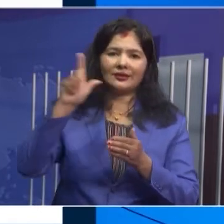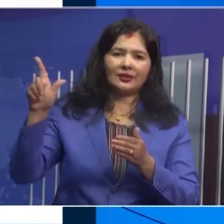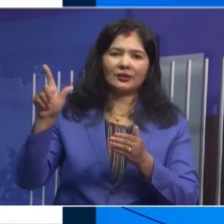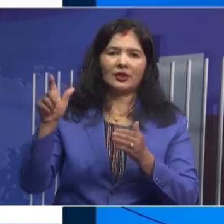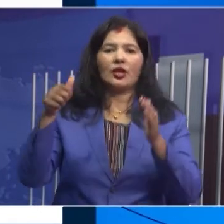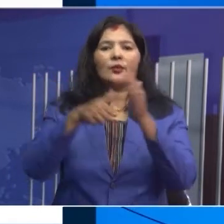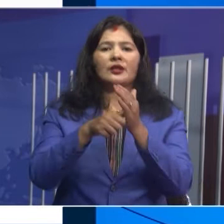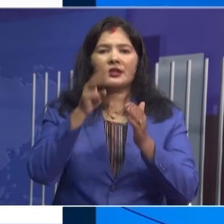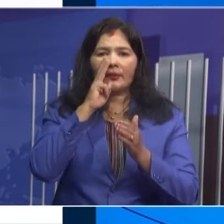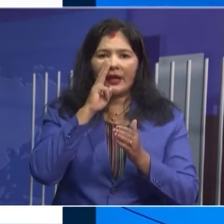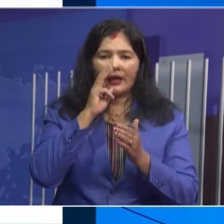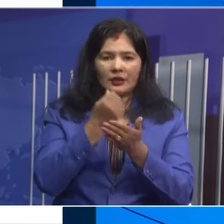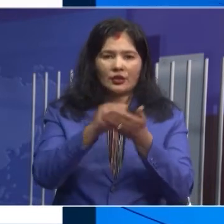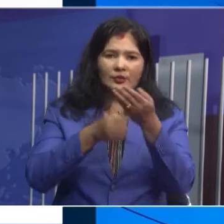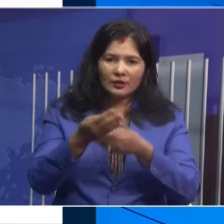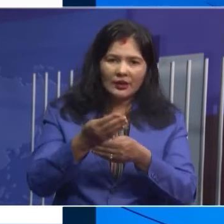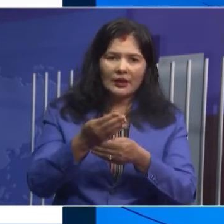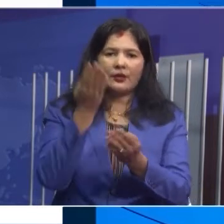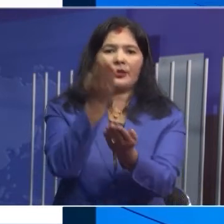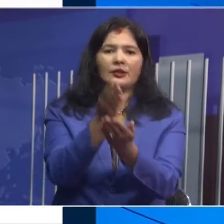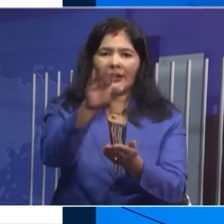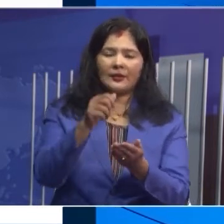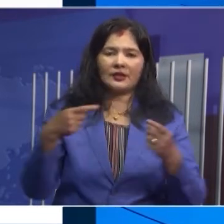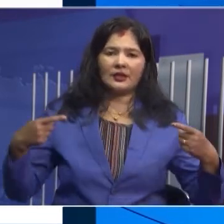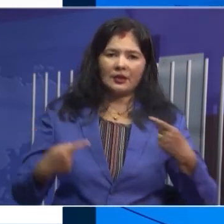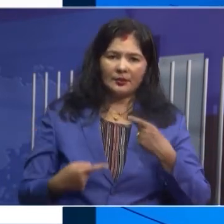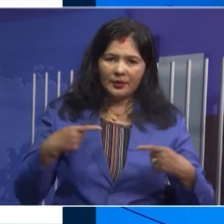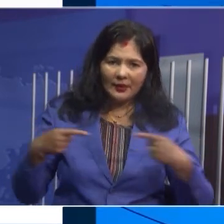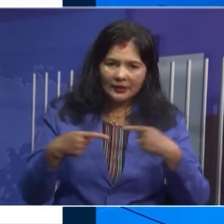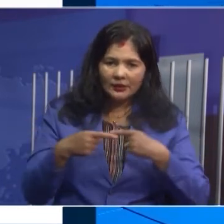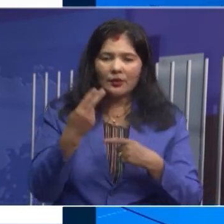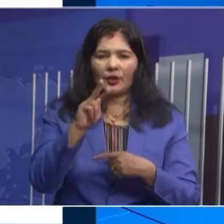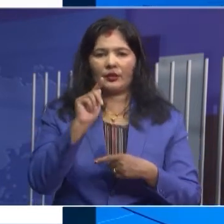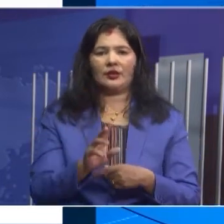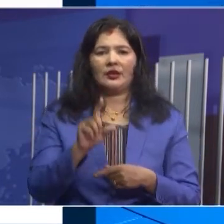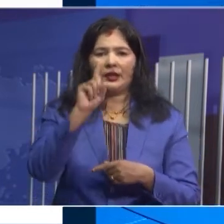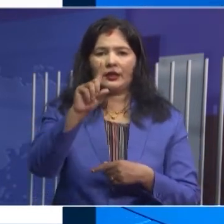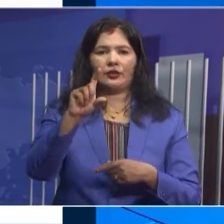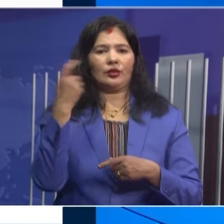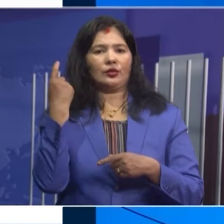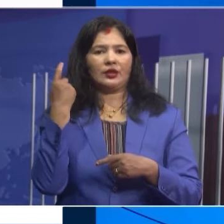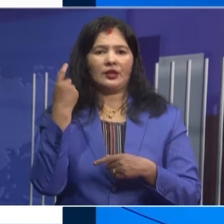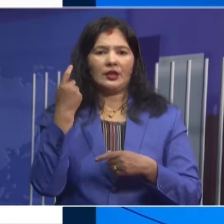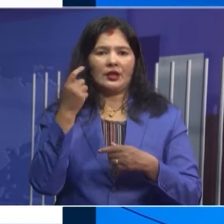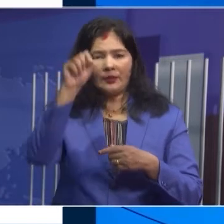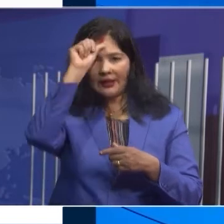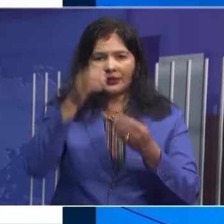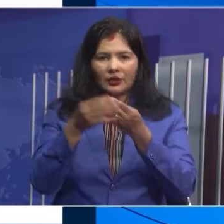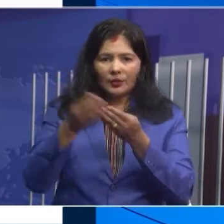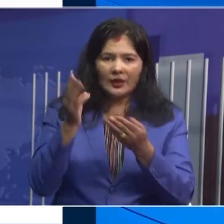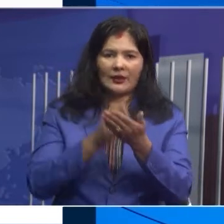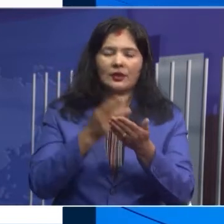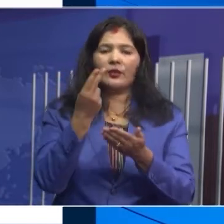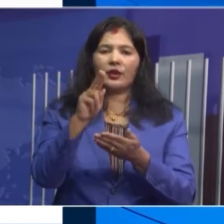समझौता अनुमोदन को प्रस्ताव आए पी विवाद भएको थियो। चुक्ता पुजी 1 करोड़ भारतीय रुपया मात्र भएको र